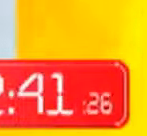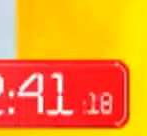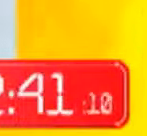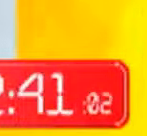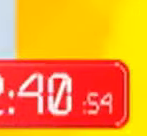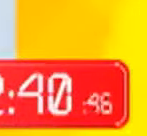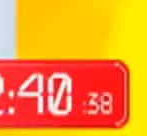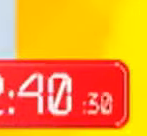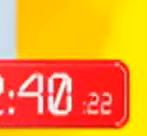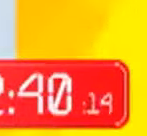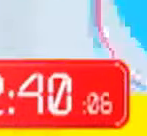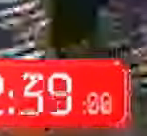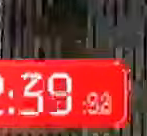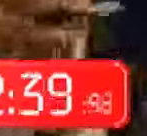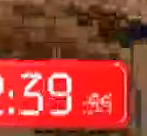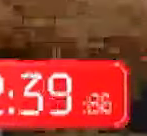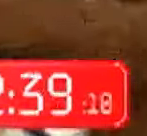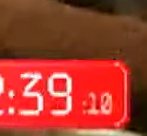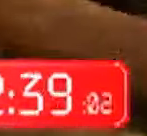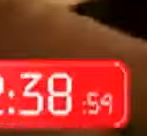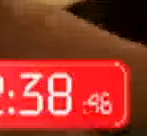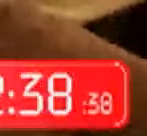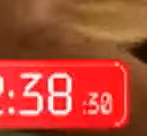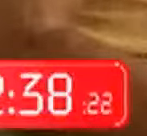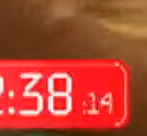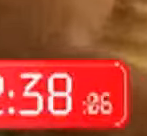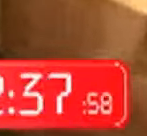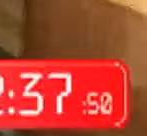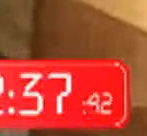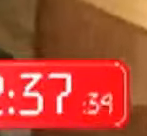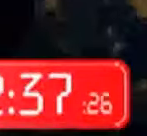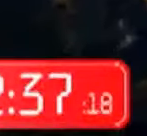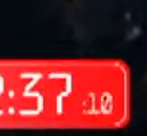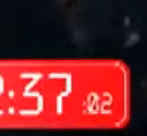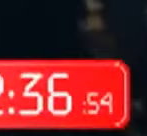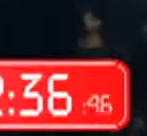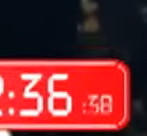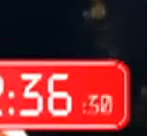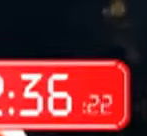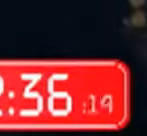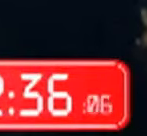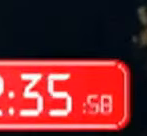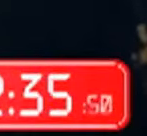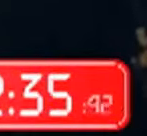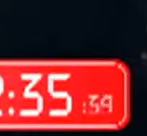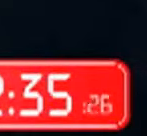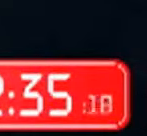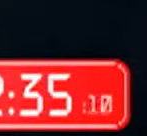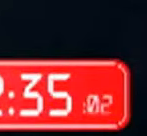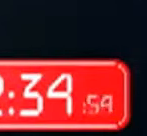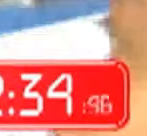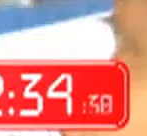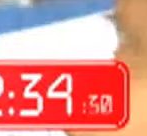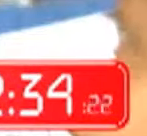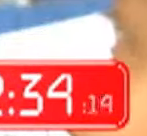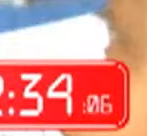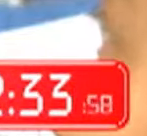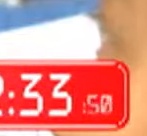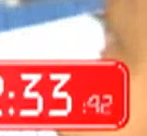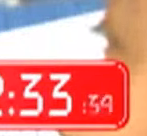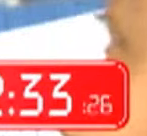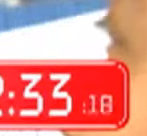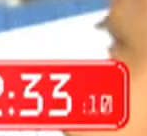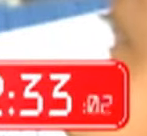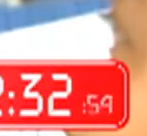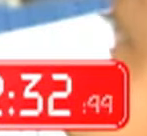pagdating sa pagbabasa? Nagbabasa ka pa ng libro? Hindi na. Facebook, ganun. YouTube, TikTok, yun. Pinalaki po na